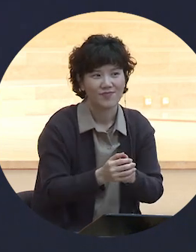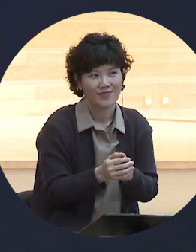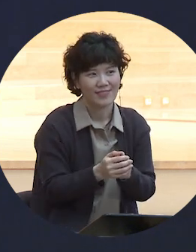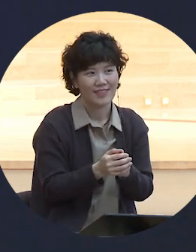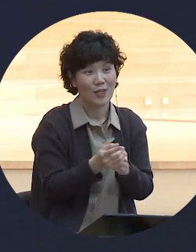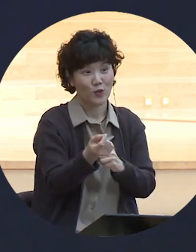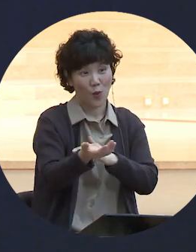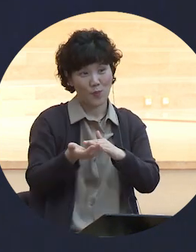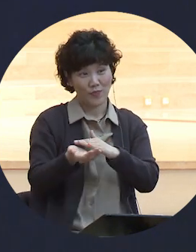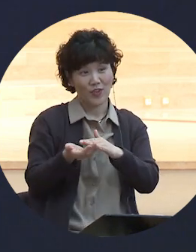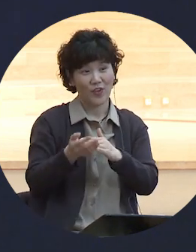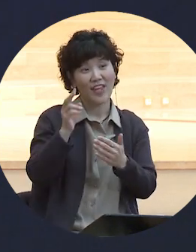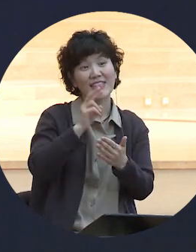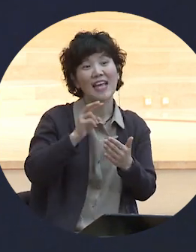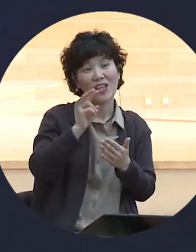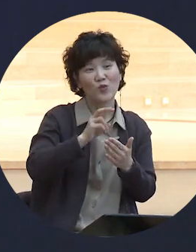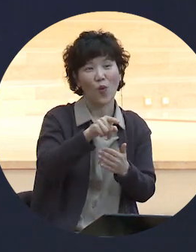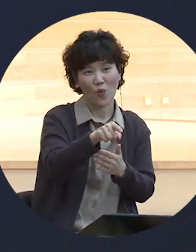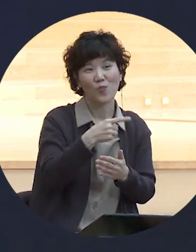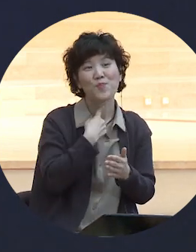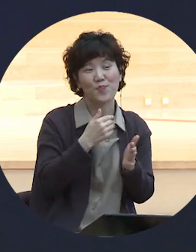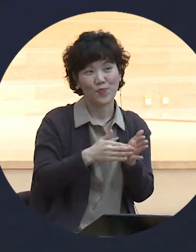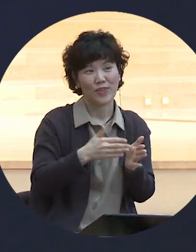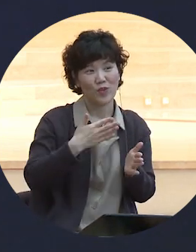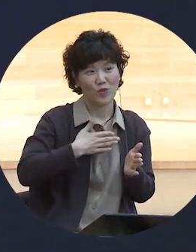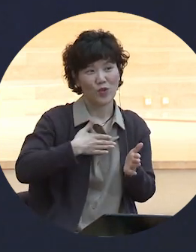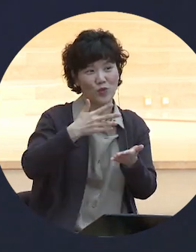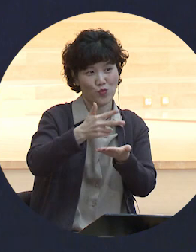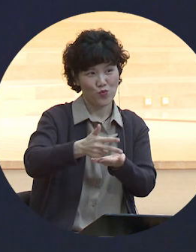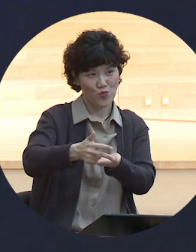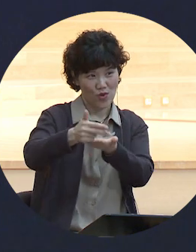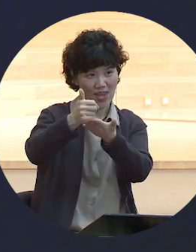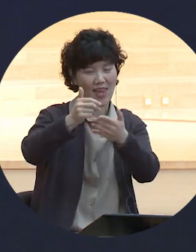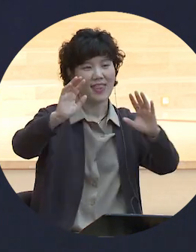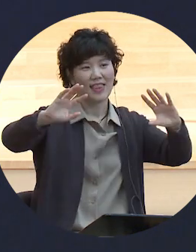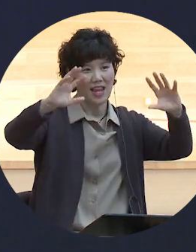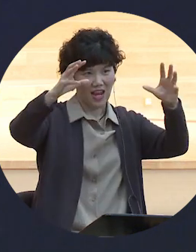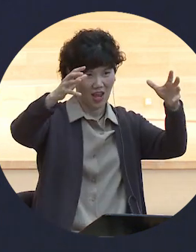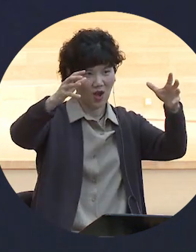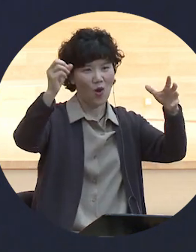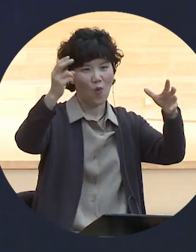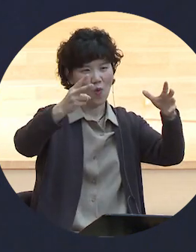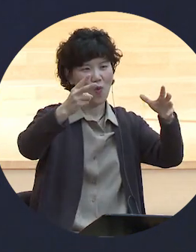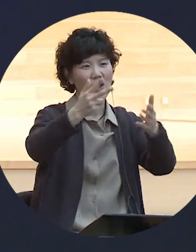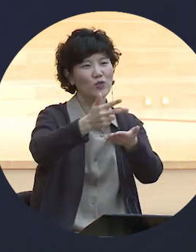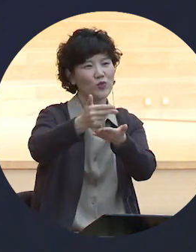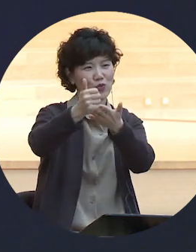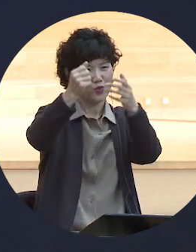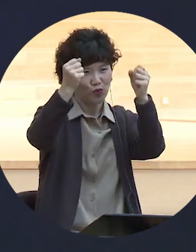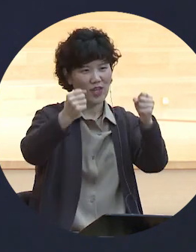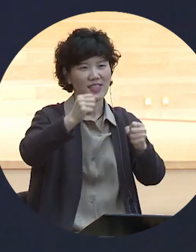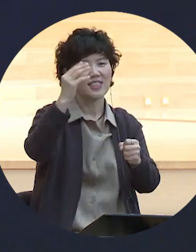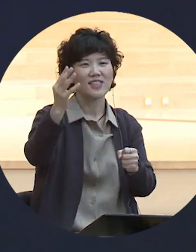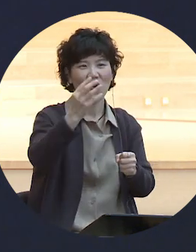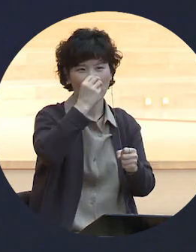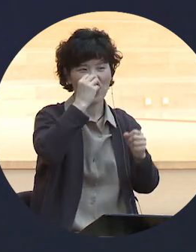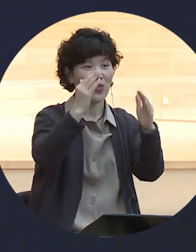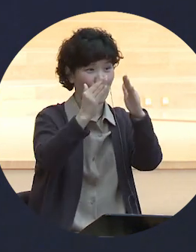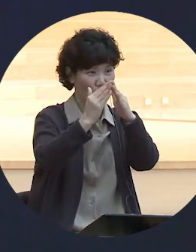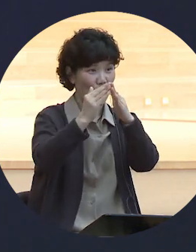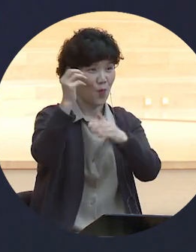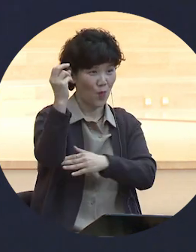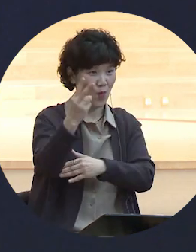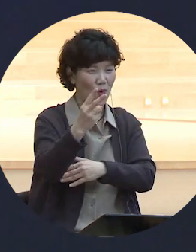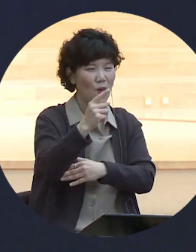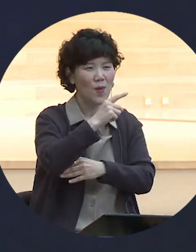좀 전에 여러분이 찬송했는데요. 내 주의 나라와 주 계신 성전과